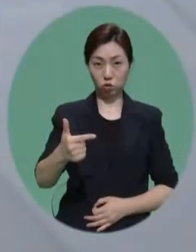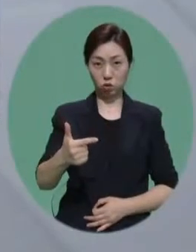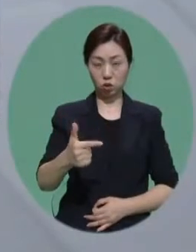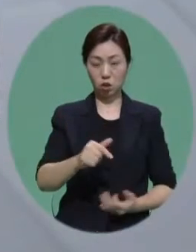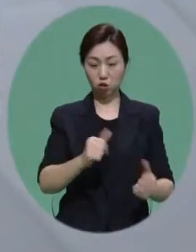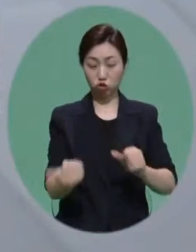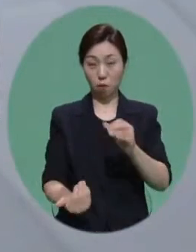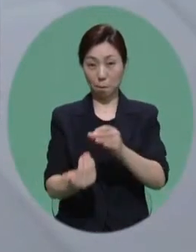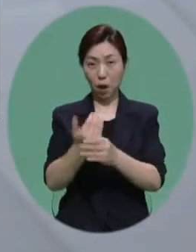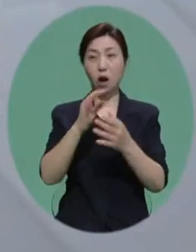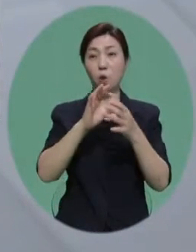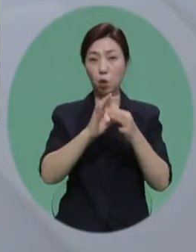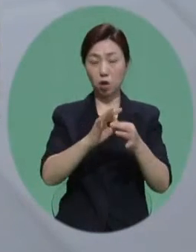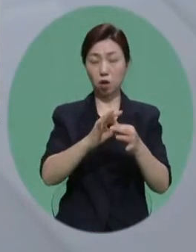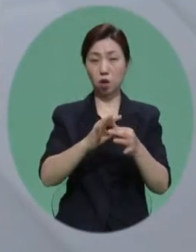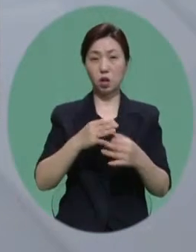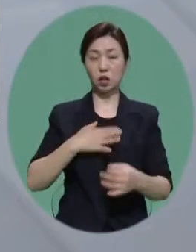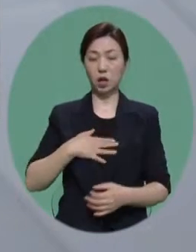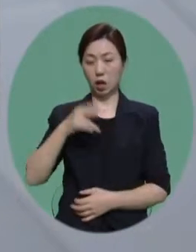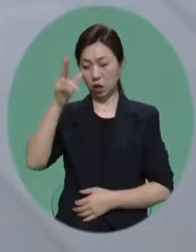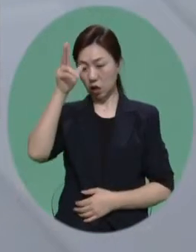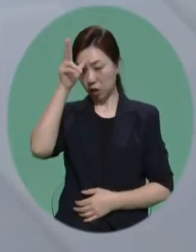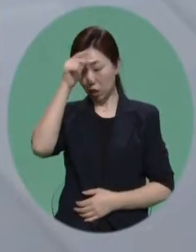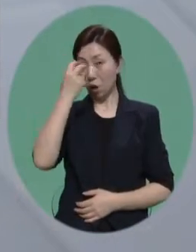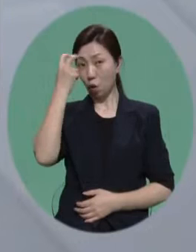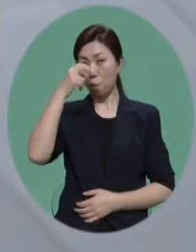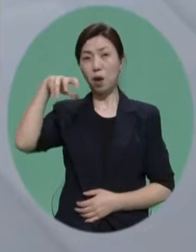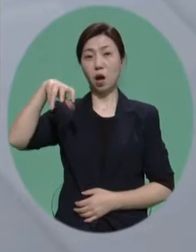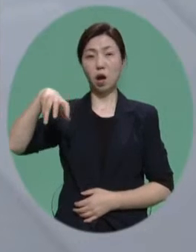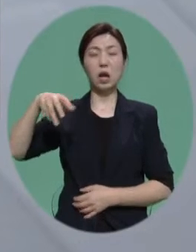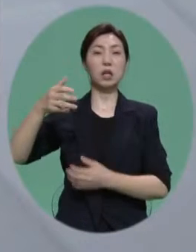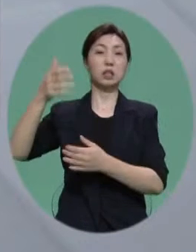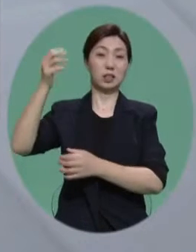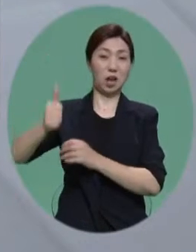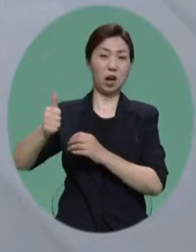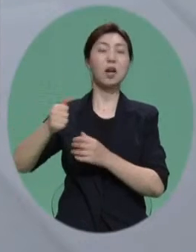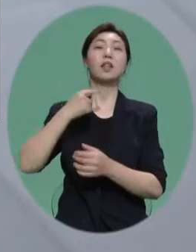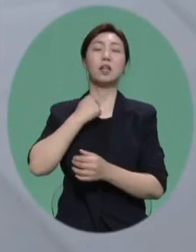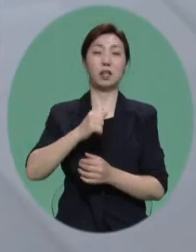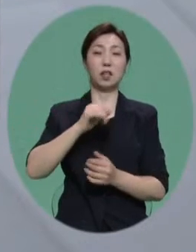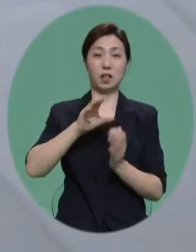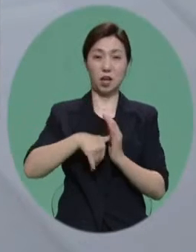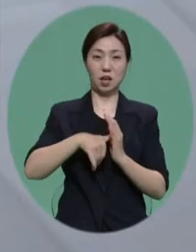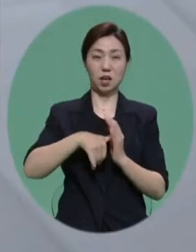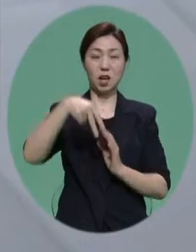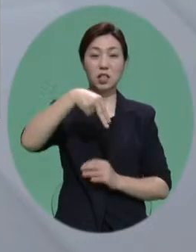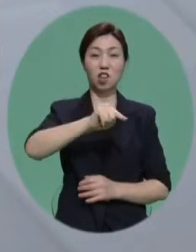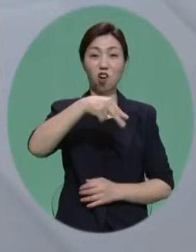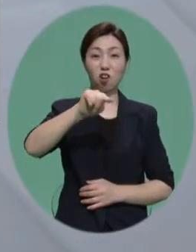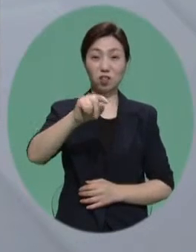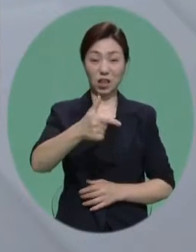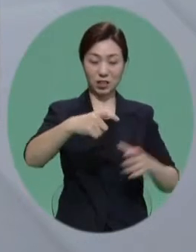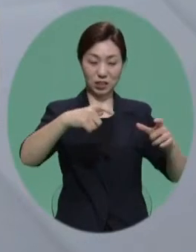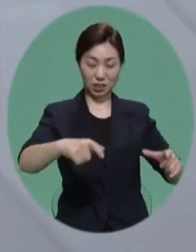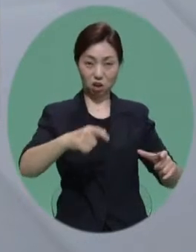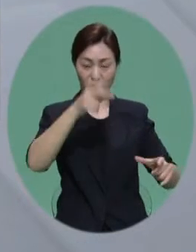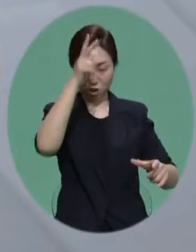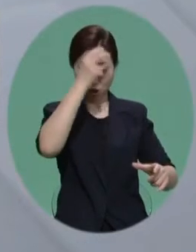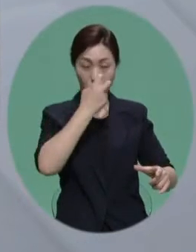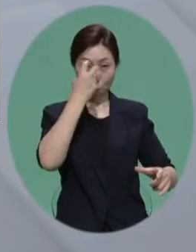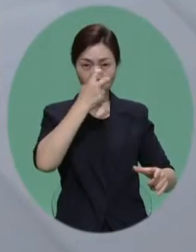서산시청 에지 위해서 그 13명이 기소 되게 수사를 철저하게 시키고 처리를